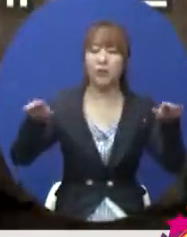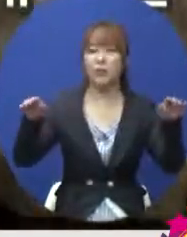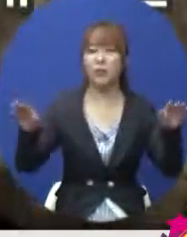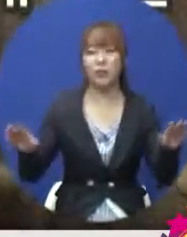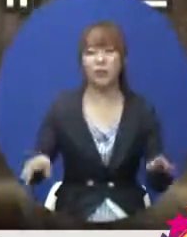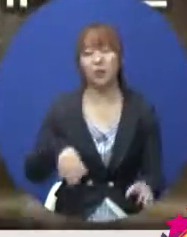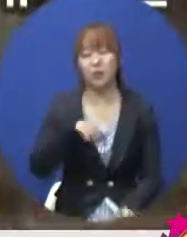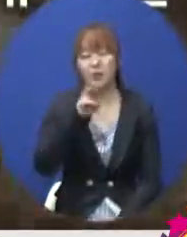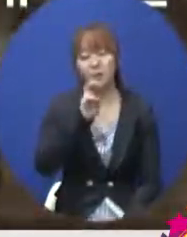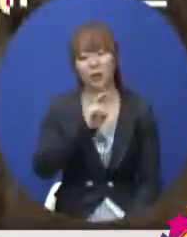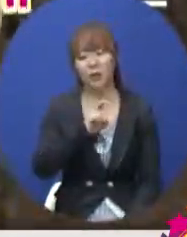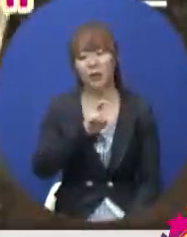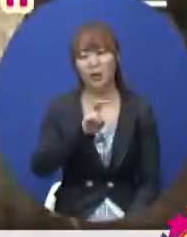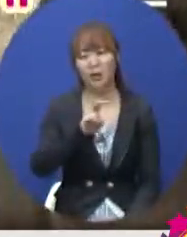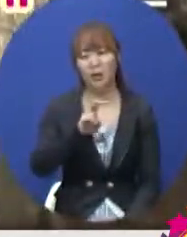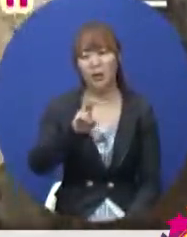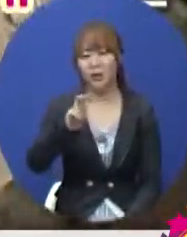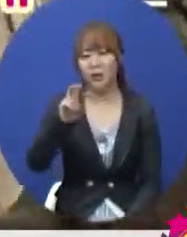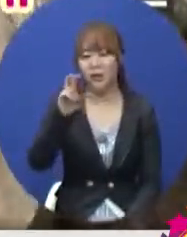물새도